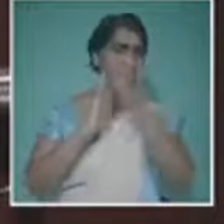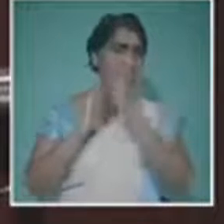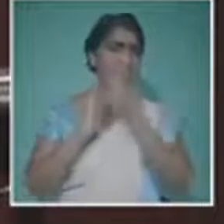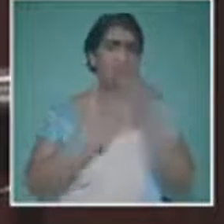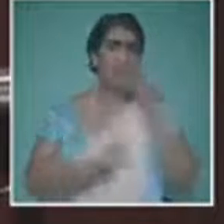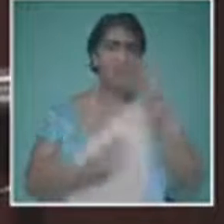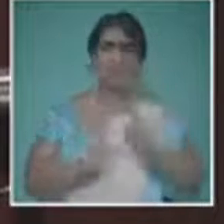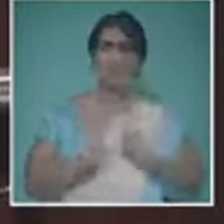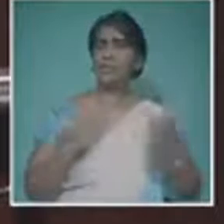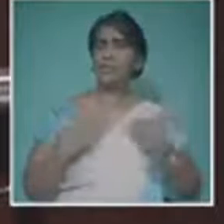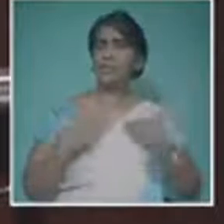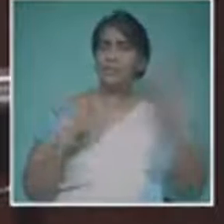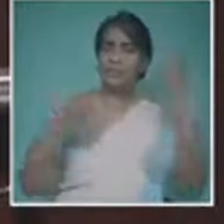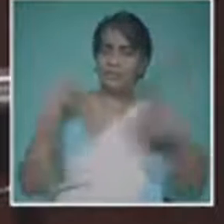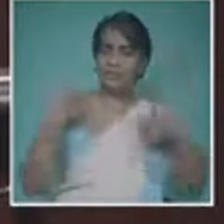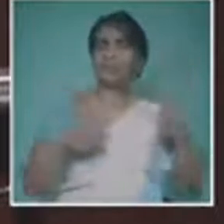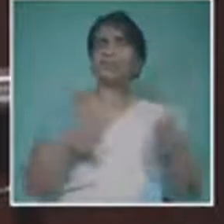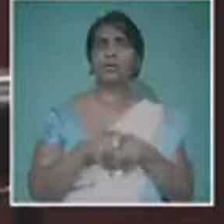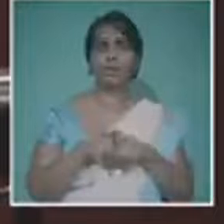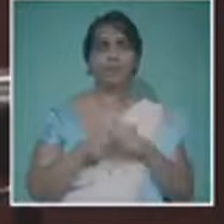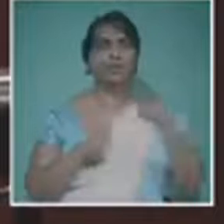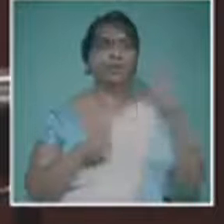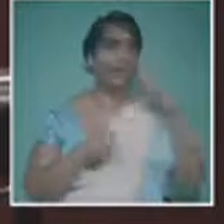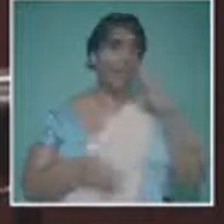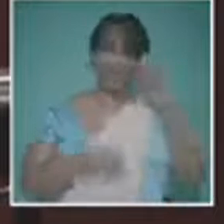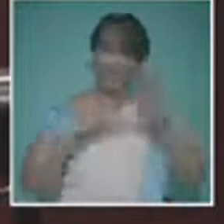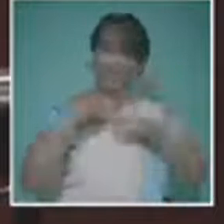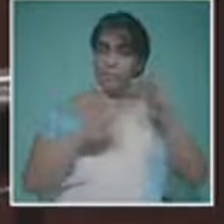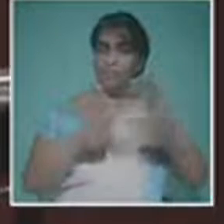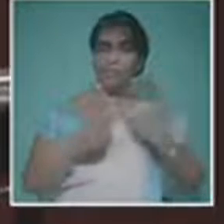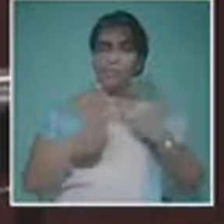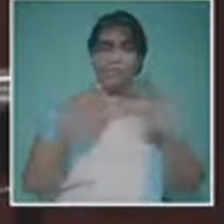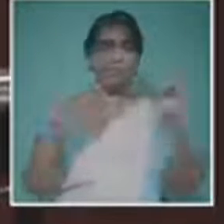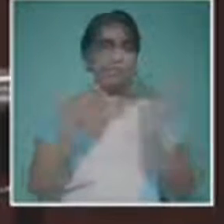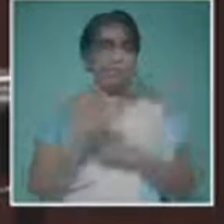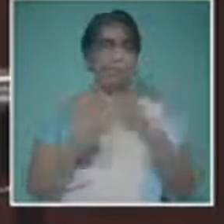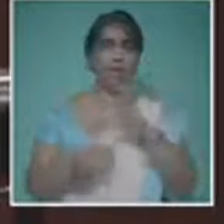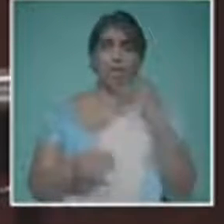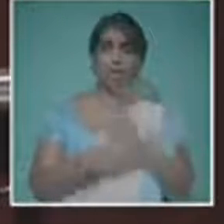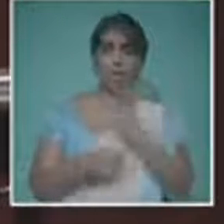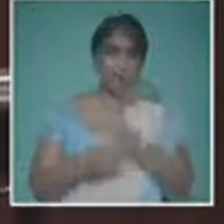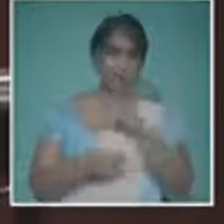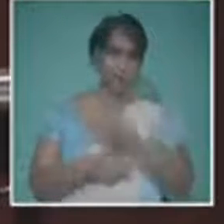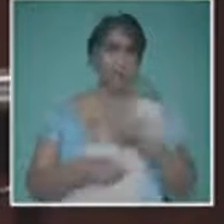பலியெடுத்த இந்த அரசாங்கங்கள் இந்த சபையிலே எங்களுக்கு வழங்குகின்ற